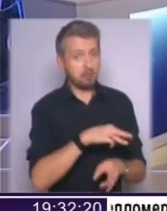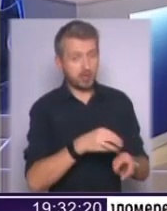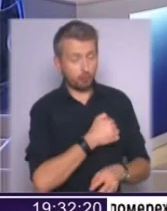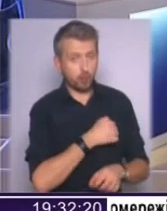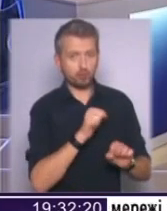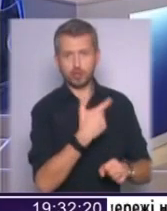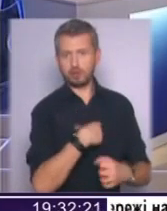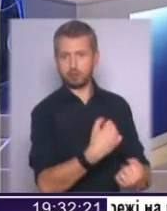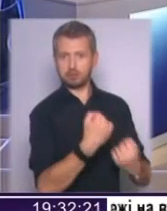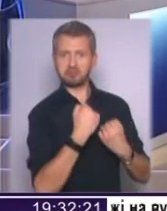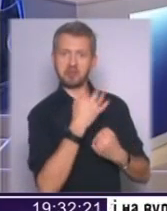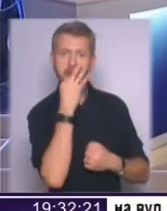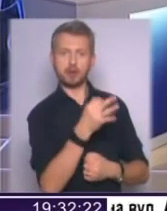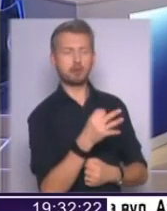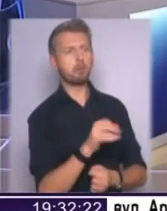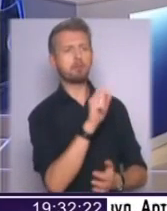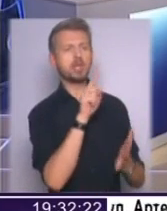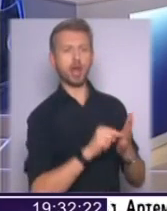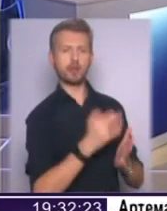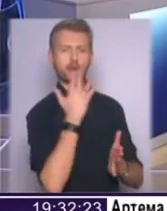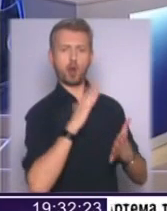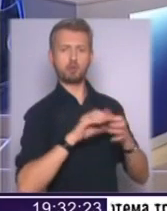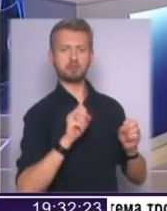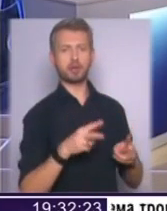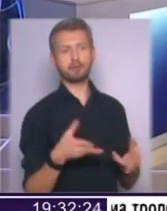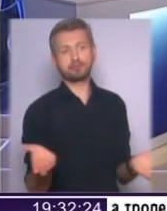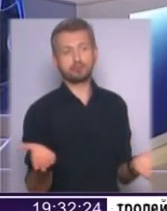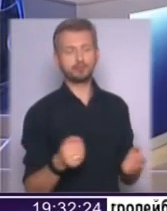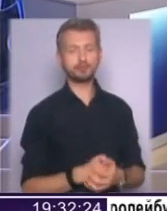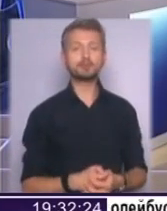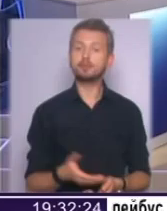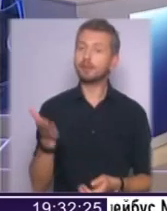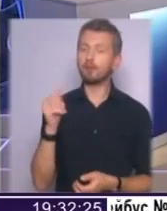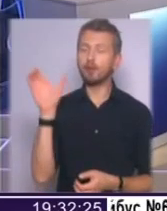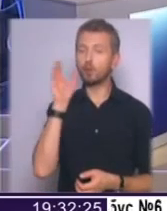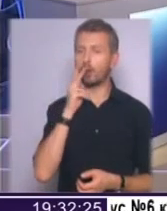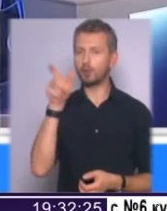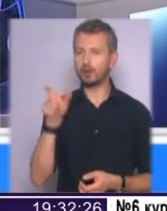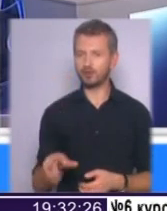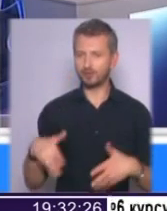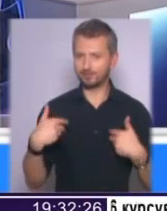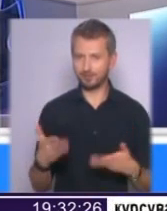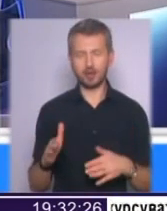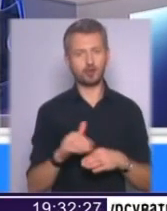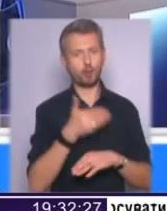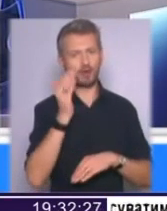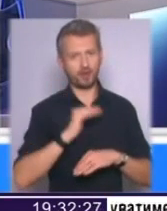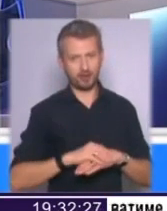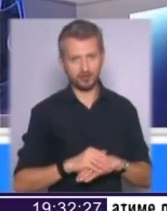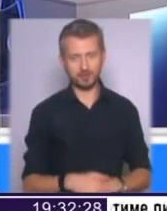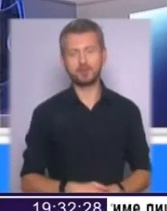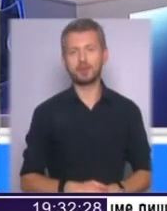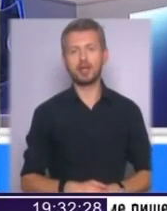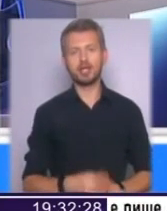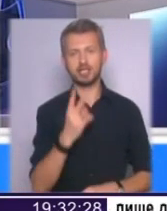захистити, сказати, що питання національної безпеки. Вибачте. Давайте послухаємо глядача. Ми вас вітаємо. Добрий вечір. Добрий вечір.